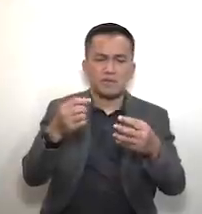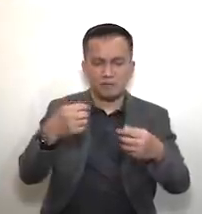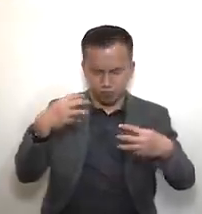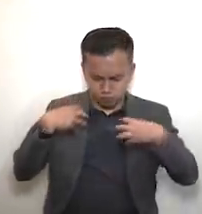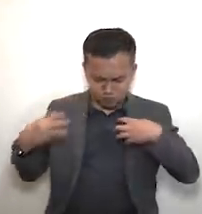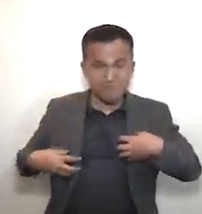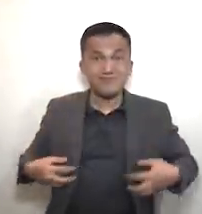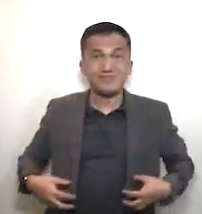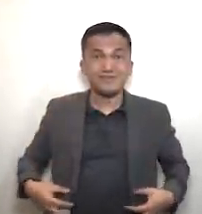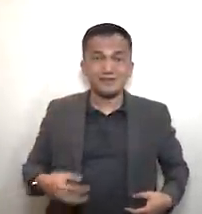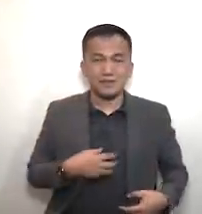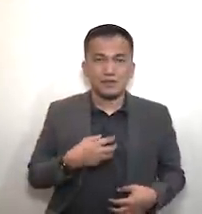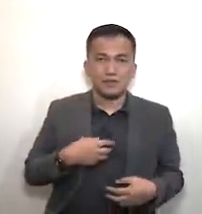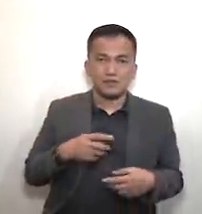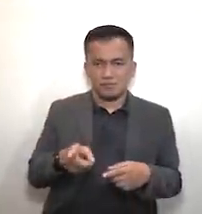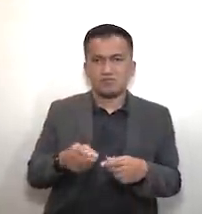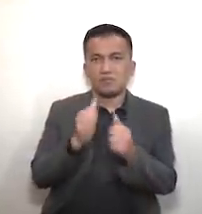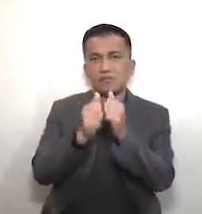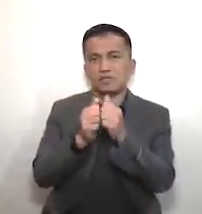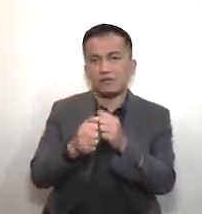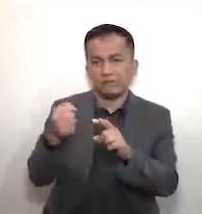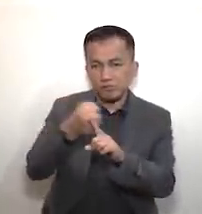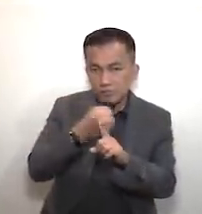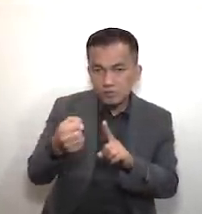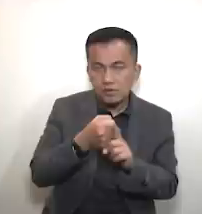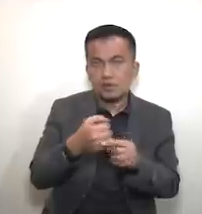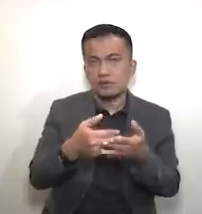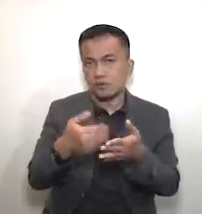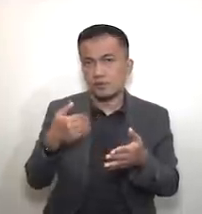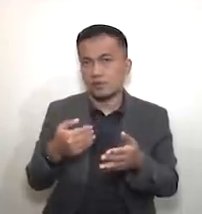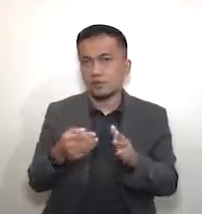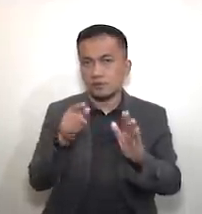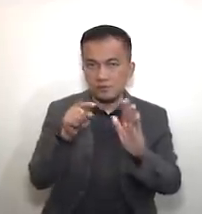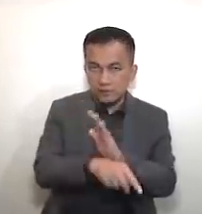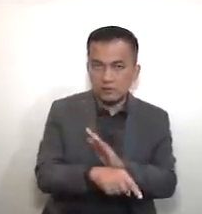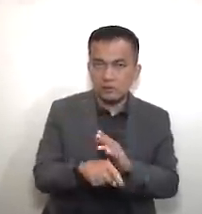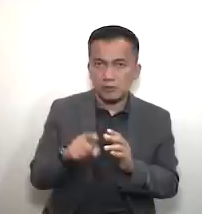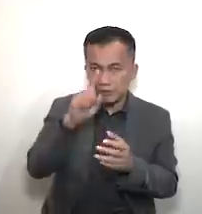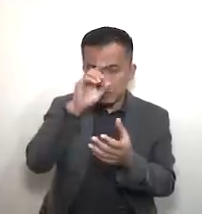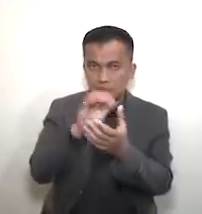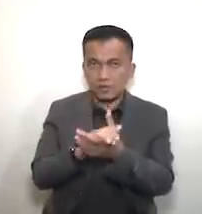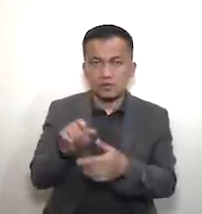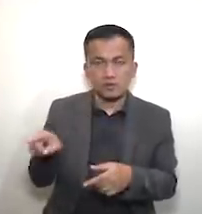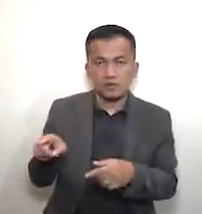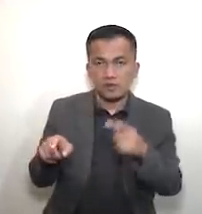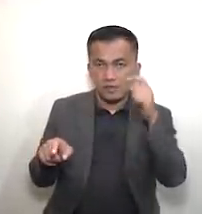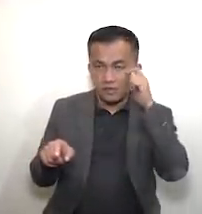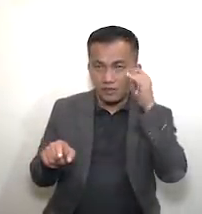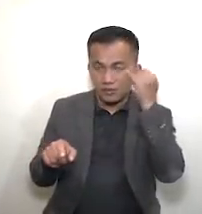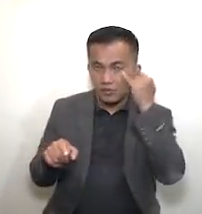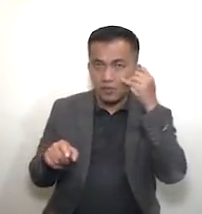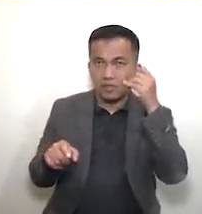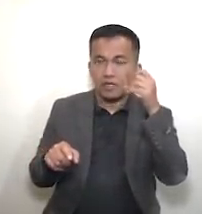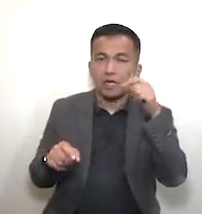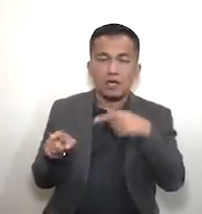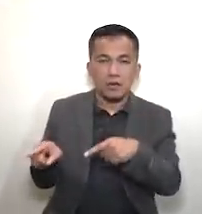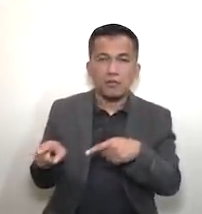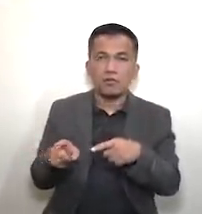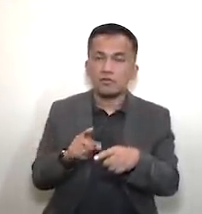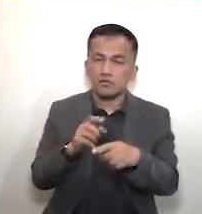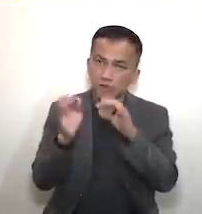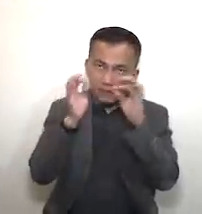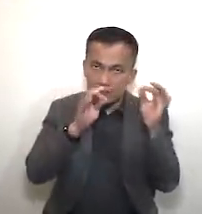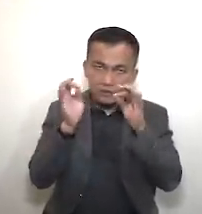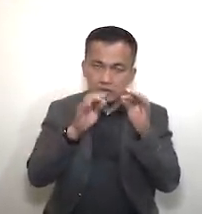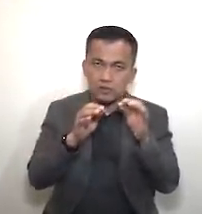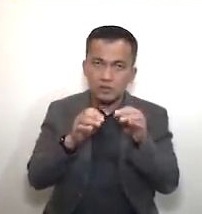sa kanyang katawan na tanda na siya'y pinahirapan bago pinatay. At pinaniniwalaan na itong si Teddy Jose Handak ay isa pong